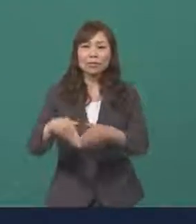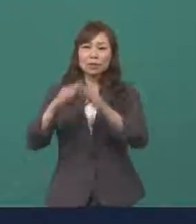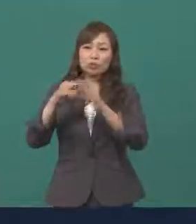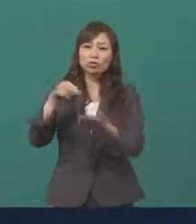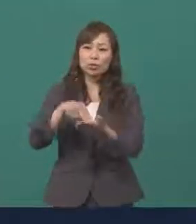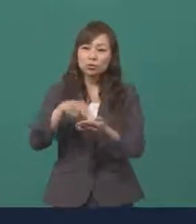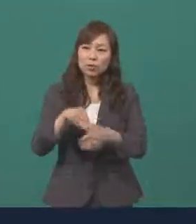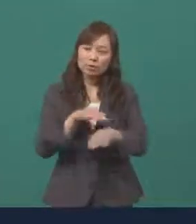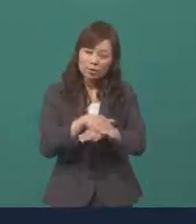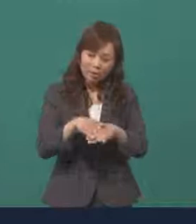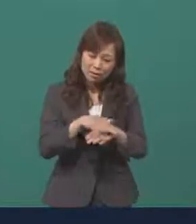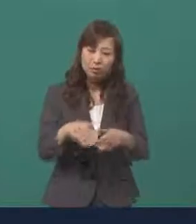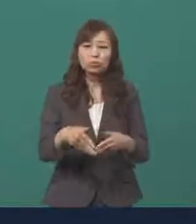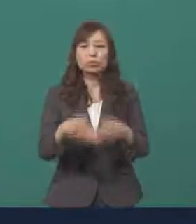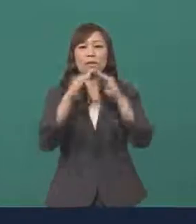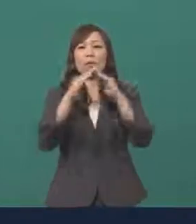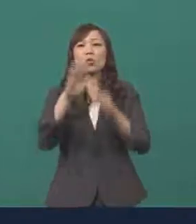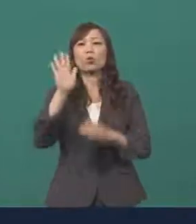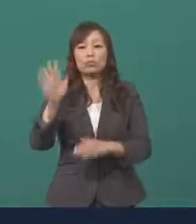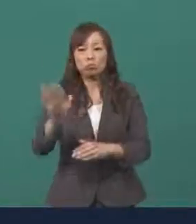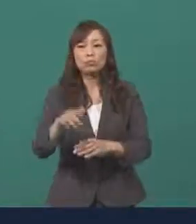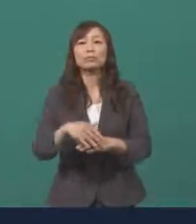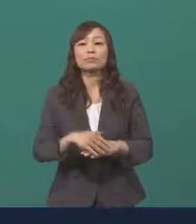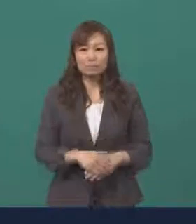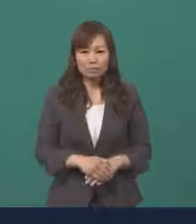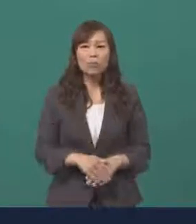建物とされています。